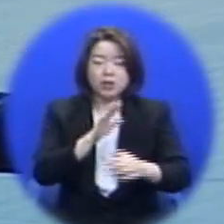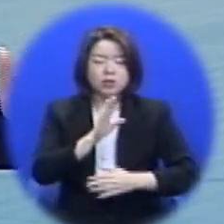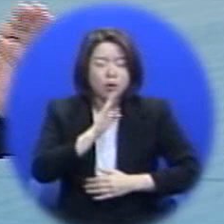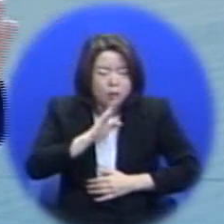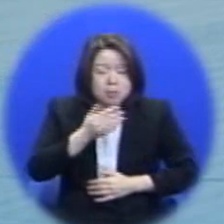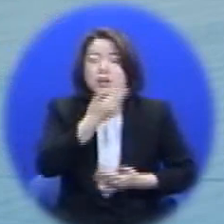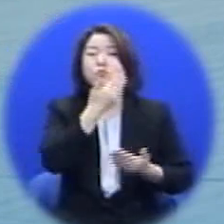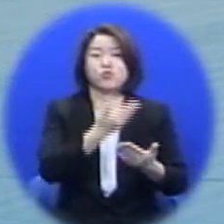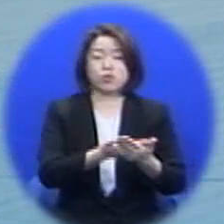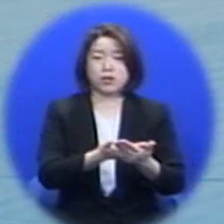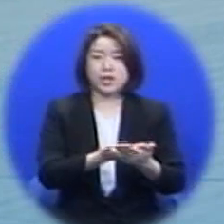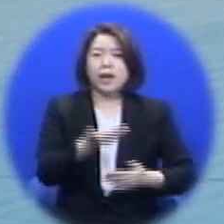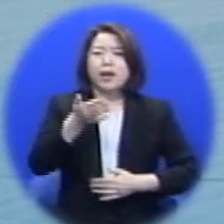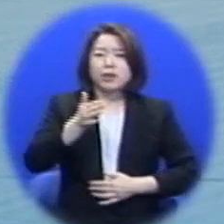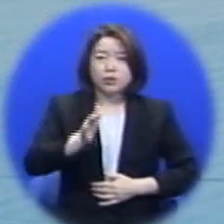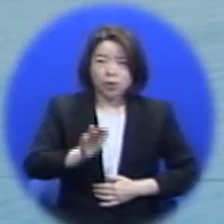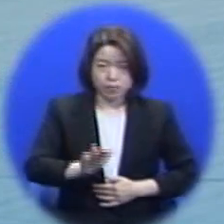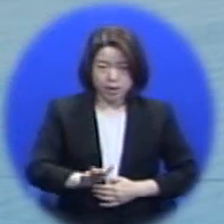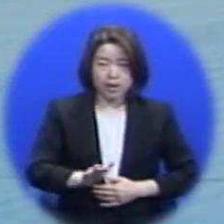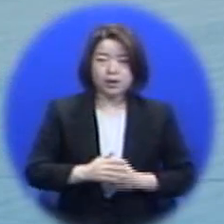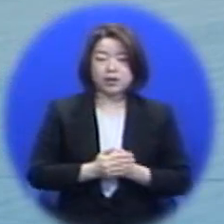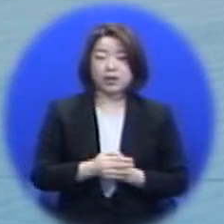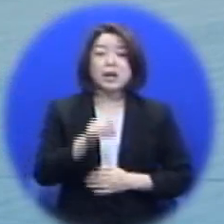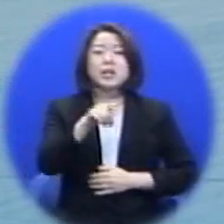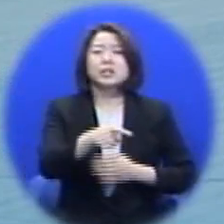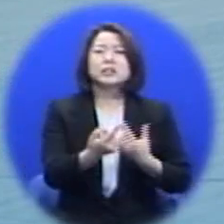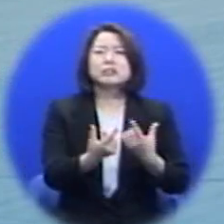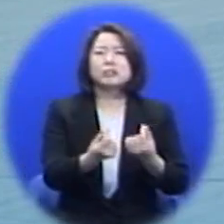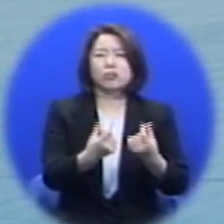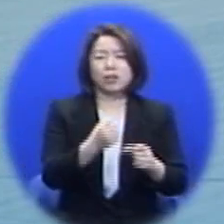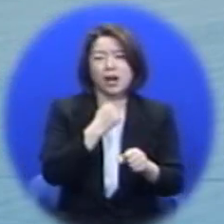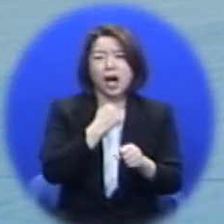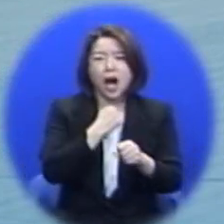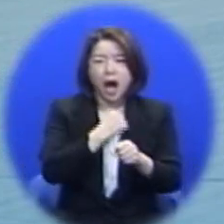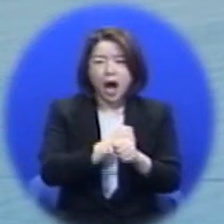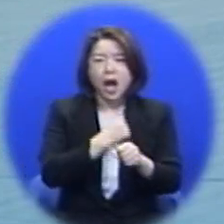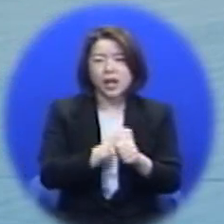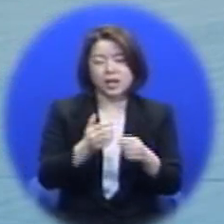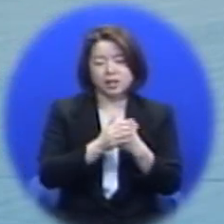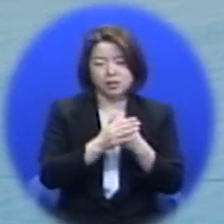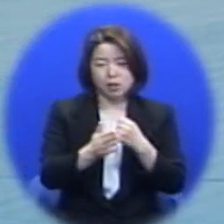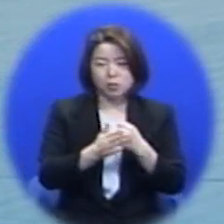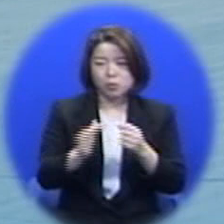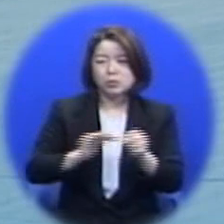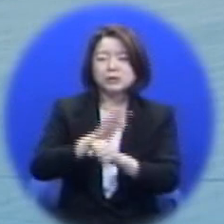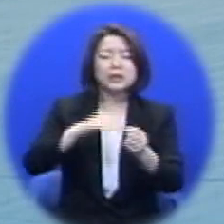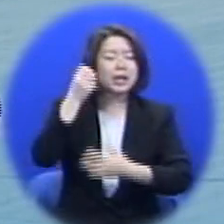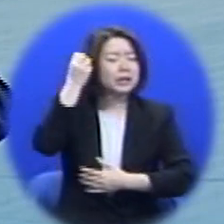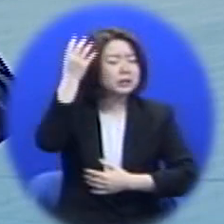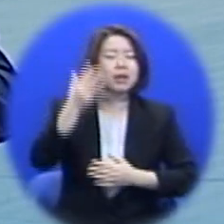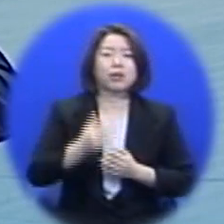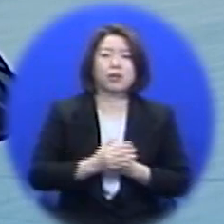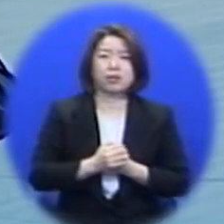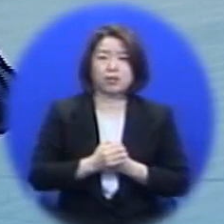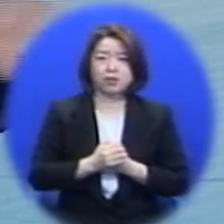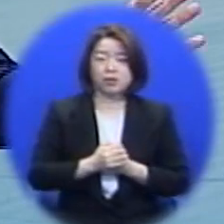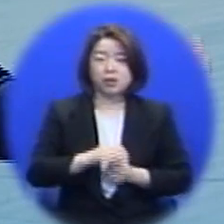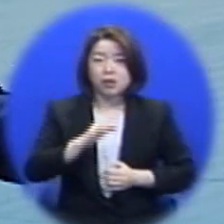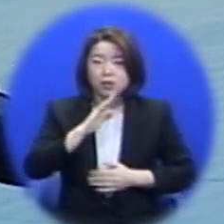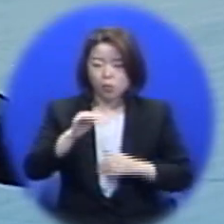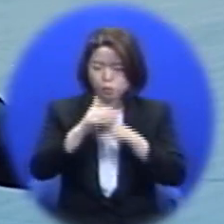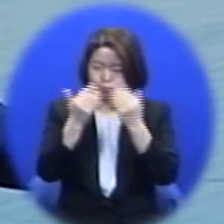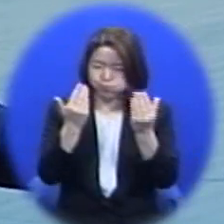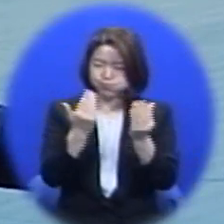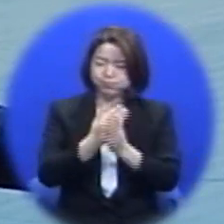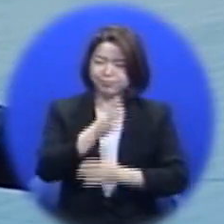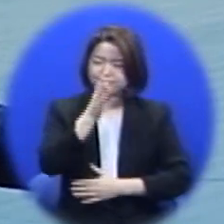중요합니다. 그러나 그렇게 하느라고 사랑을 잃어버렸다면 그러면 완전히 바보